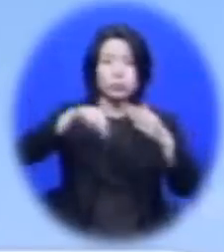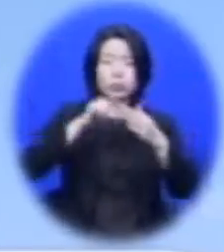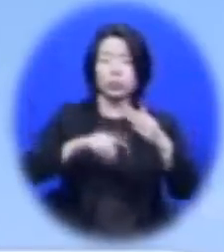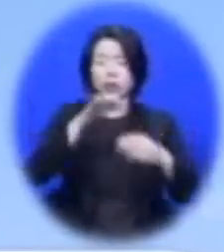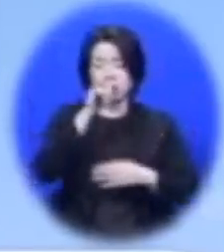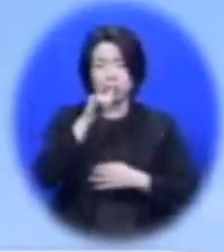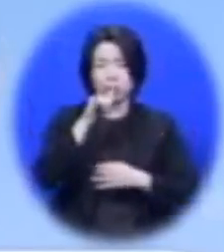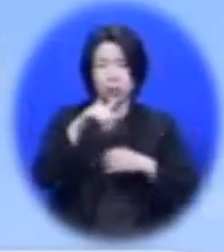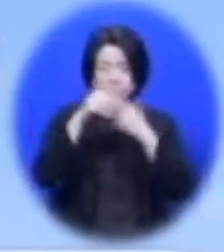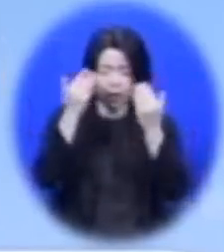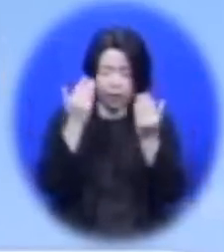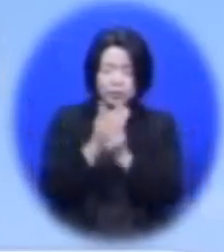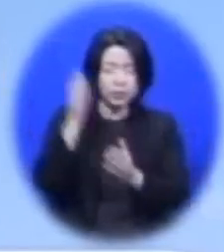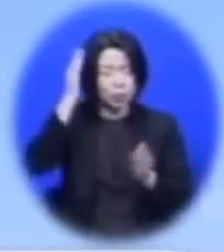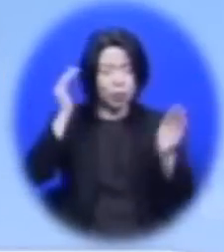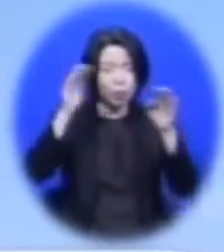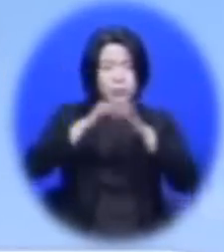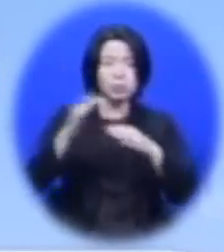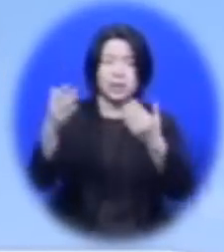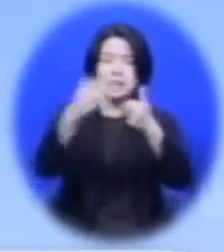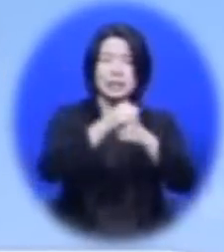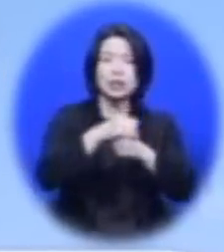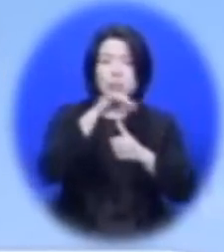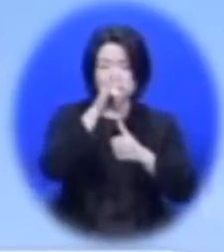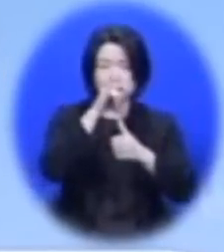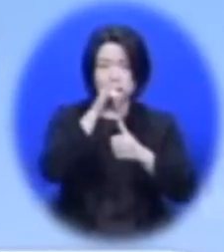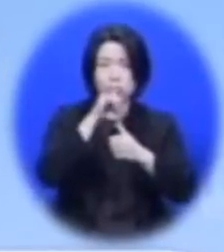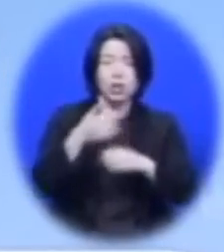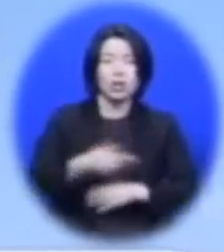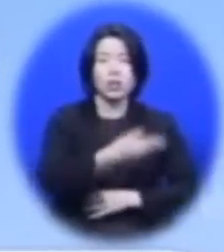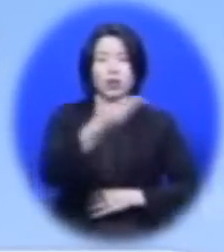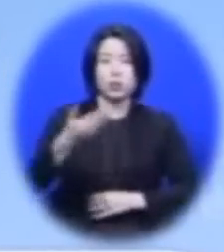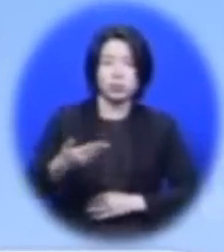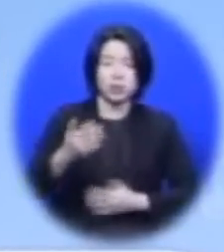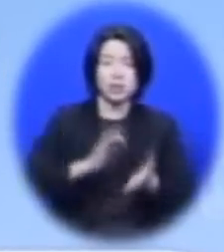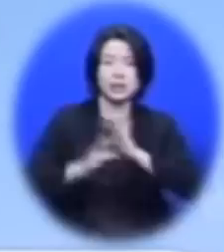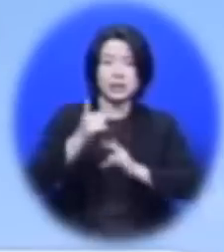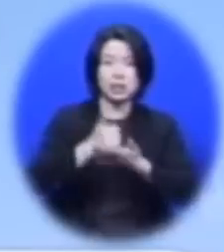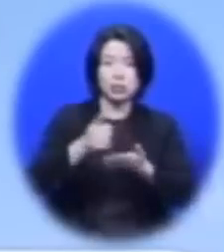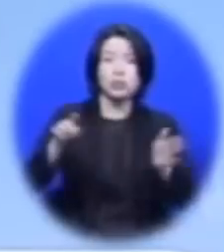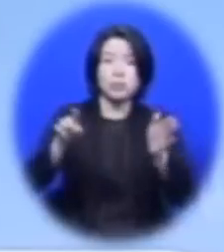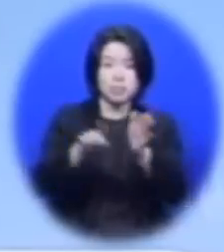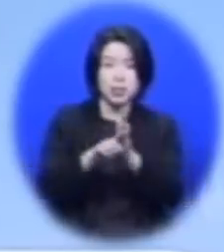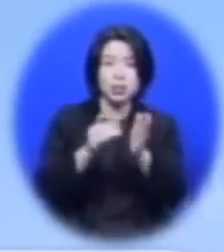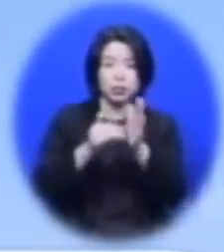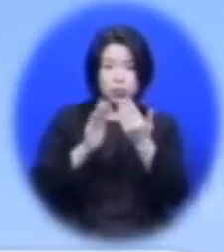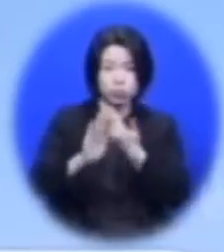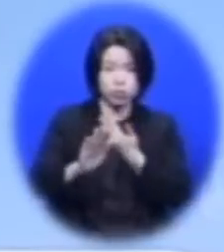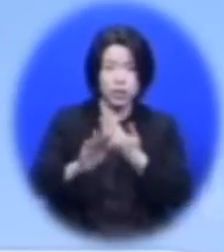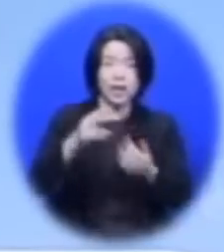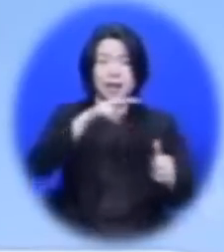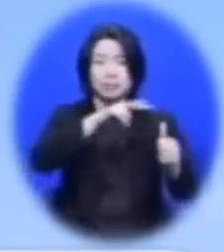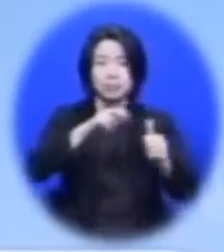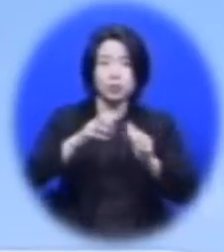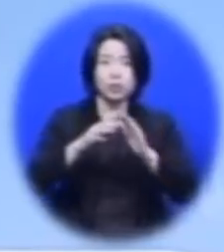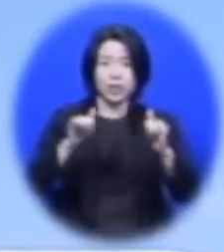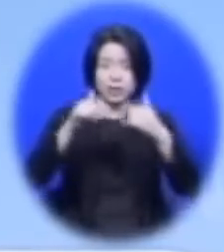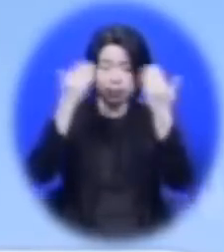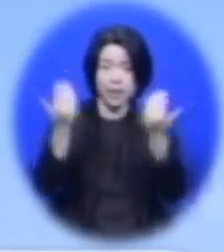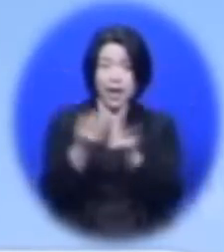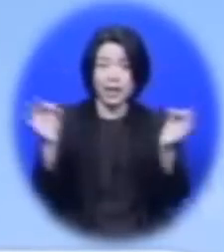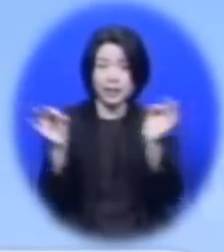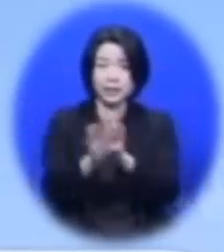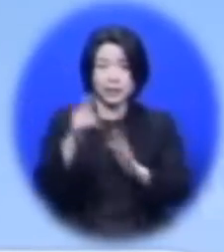완전히 어둠 속에 사로잡혀 있어요. 여러분이 예수 믿으시고 미운 사람 다